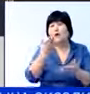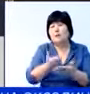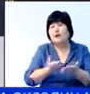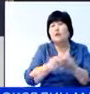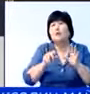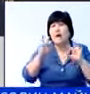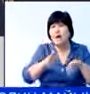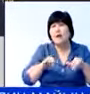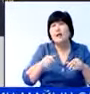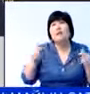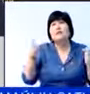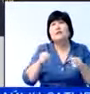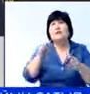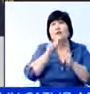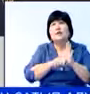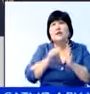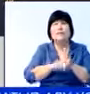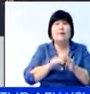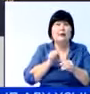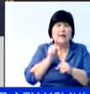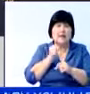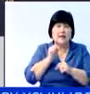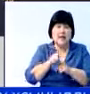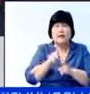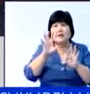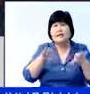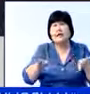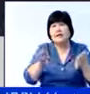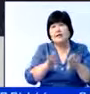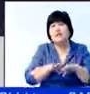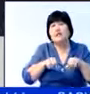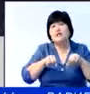қазіргі таңда. Тиісті сараптама тағайындалды. Заңға сәйкес процессуалдық шешім қабылданатын болады.